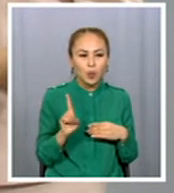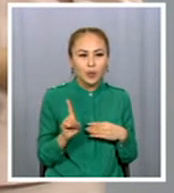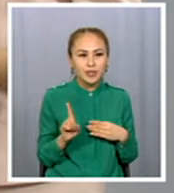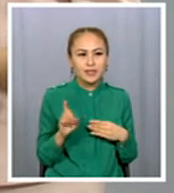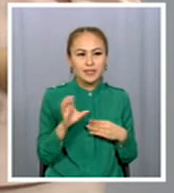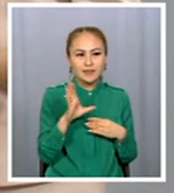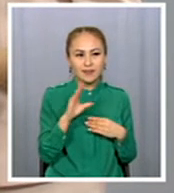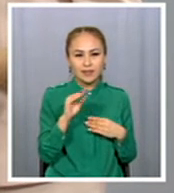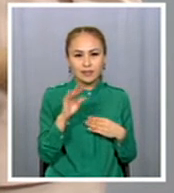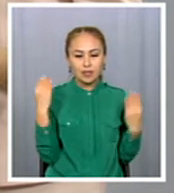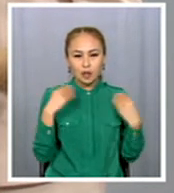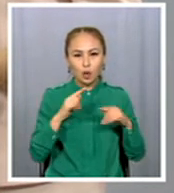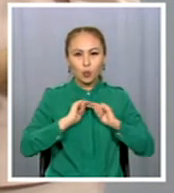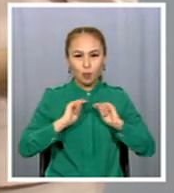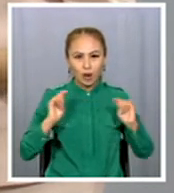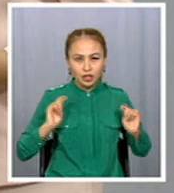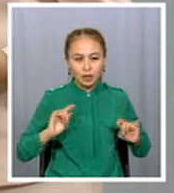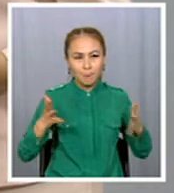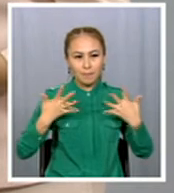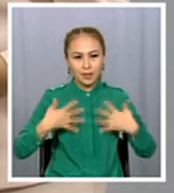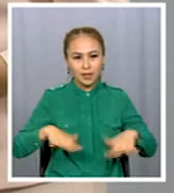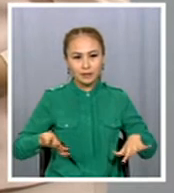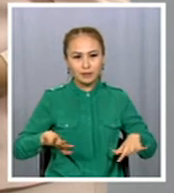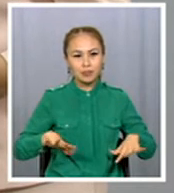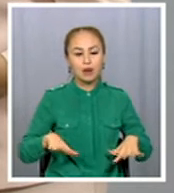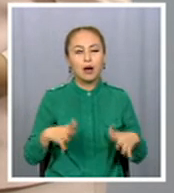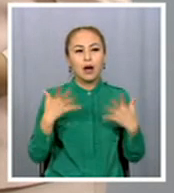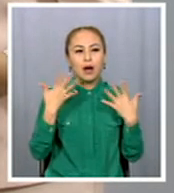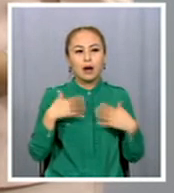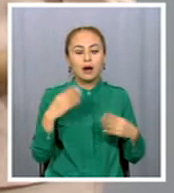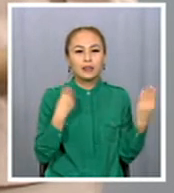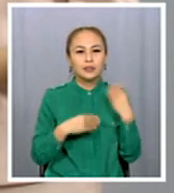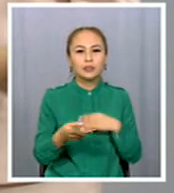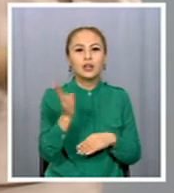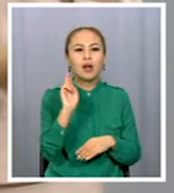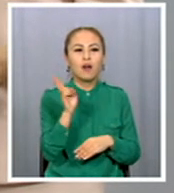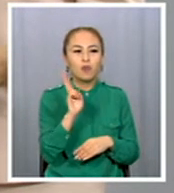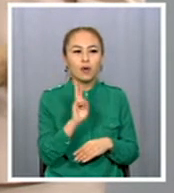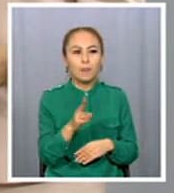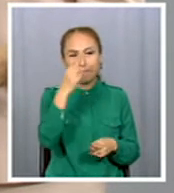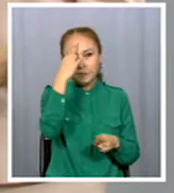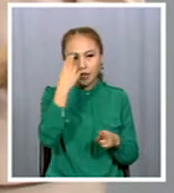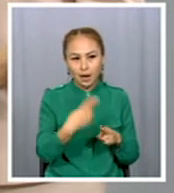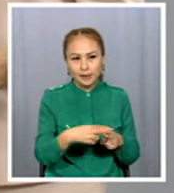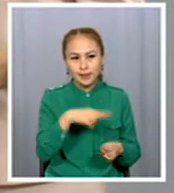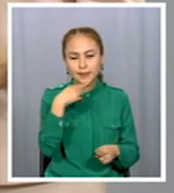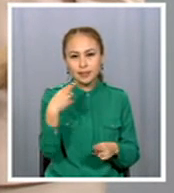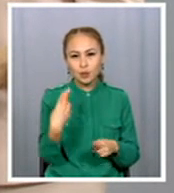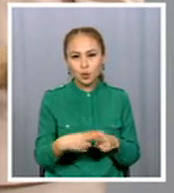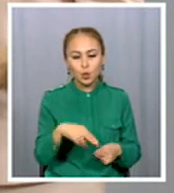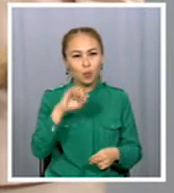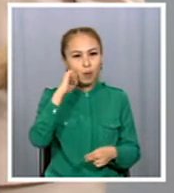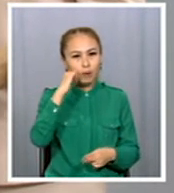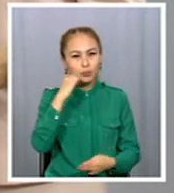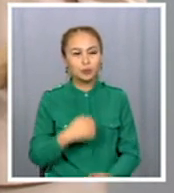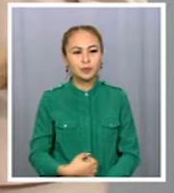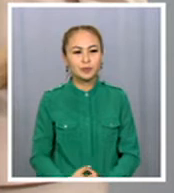Свитер, рубашку, платье. Одеть кого? Брата, сестру,